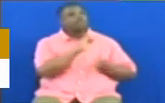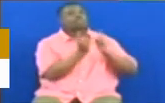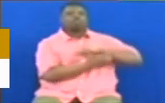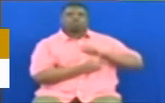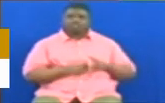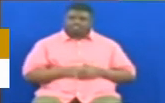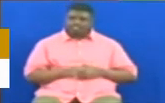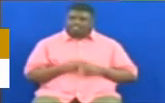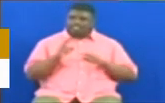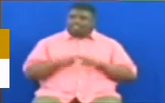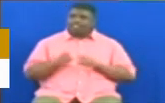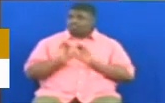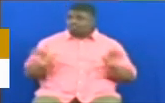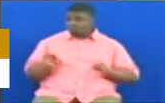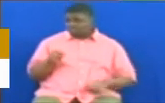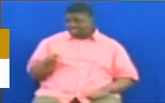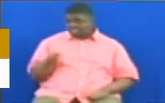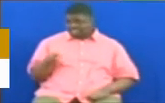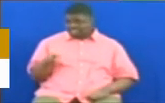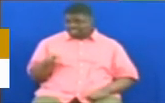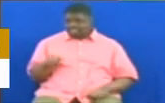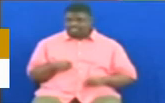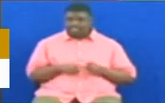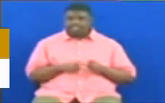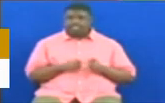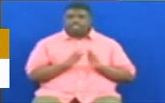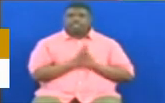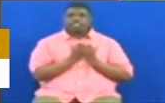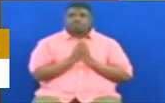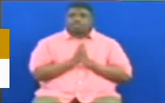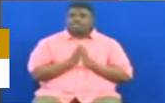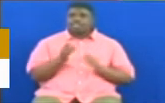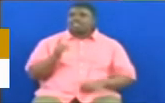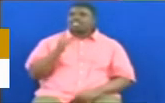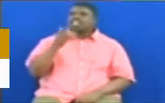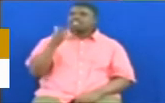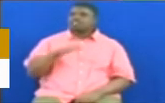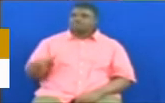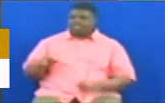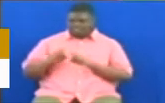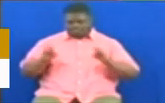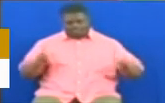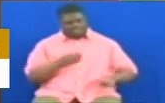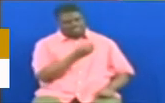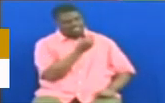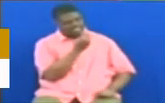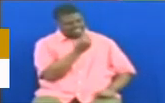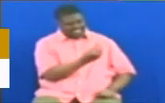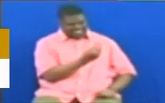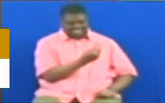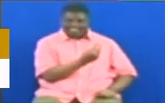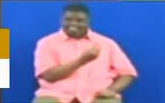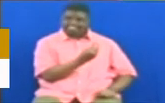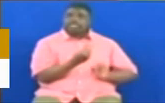Pengine haijakaa vizuri sana, lakini katiba ya Zanzibar ibara ya 20 na ibara